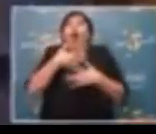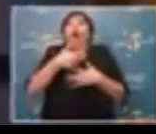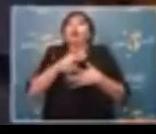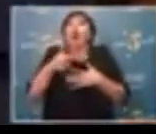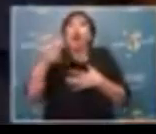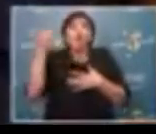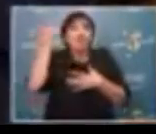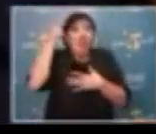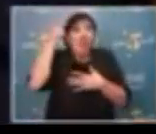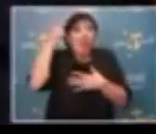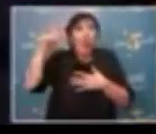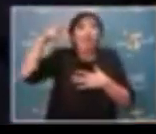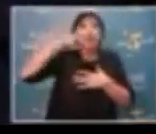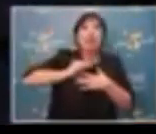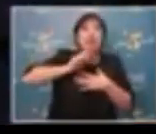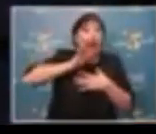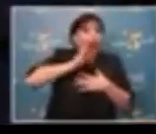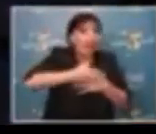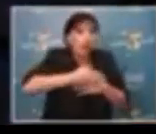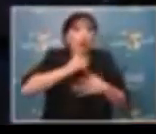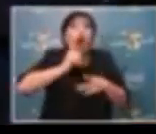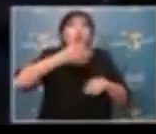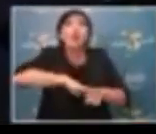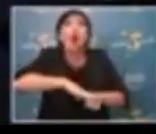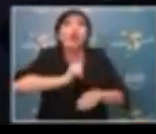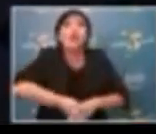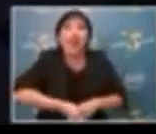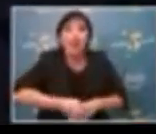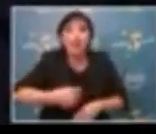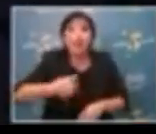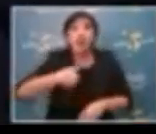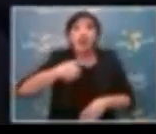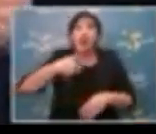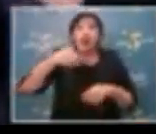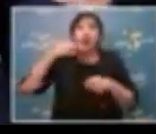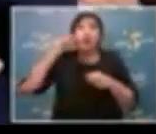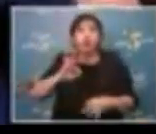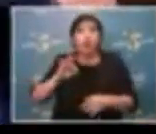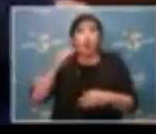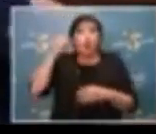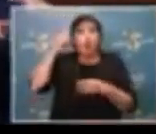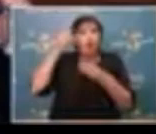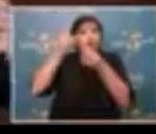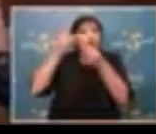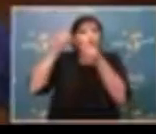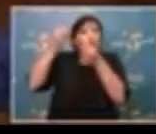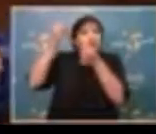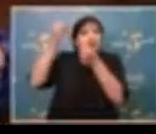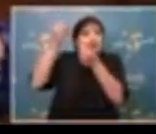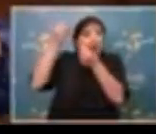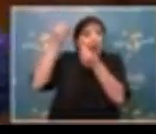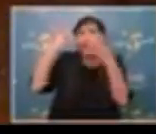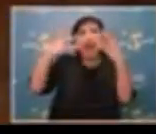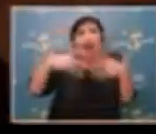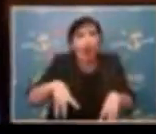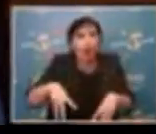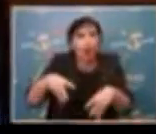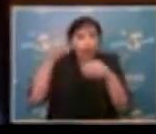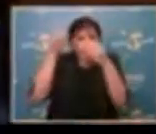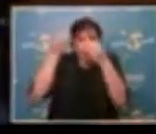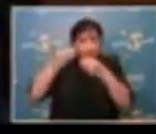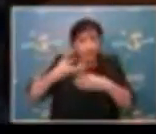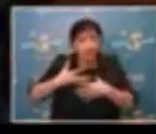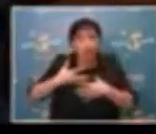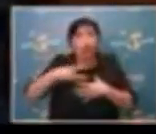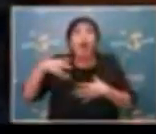il cervello dice: attento, stai morendo, ed emette una sostanza automaticamente che ti fa andare